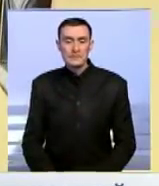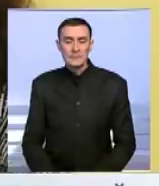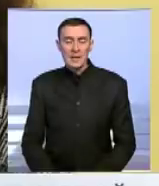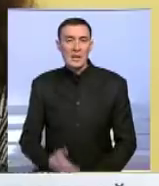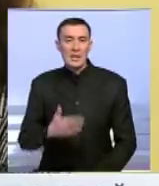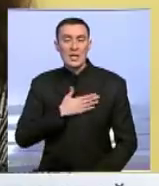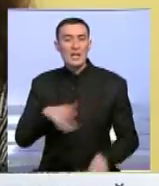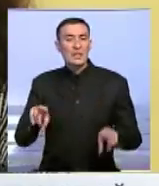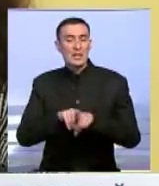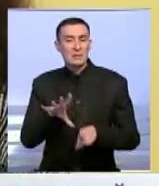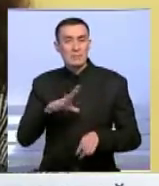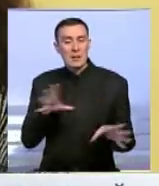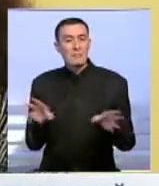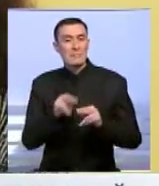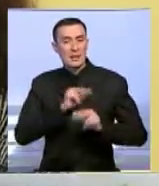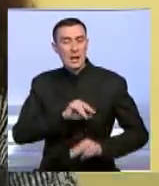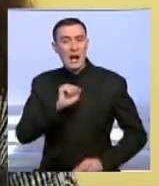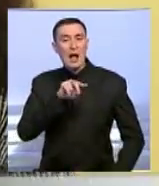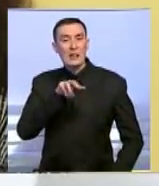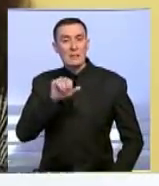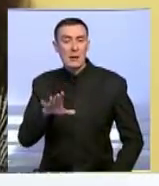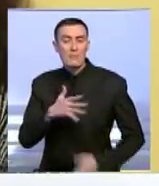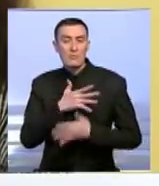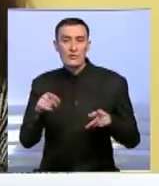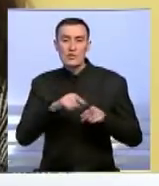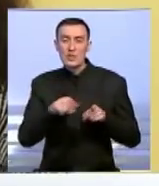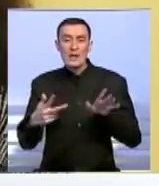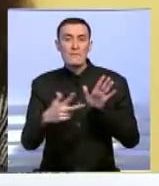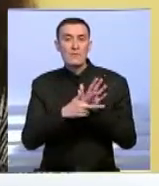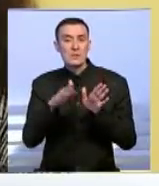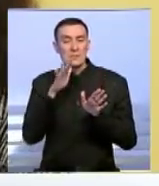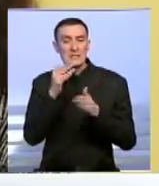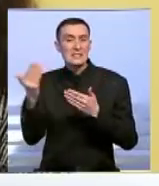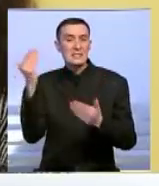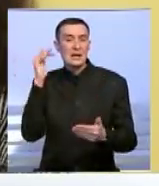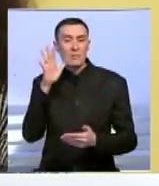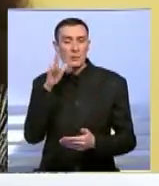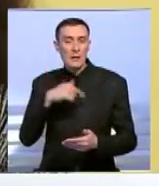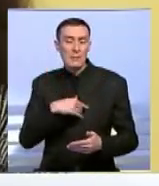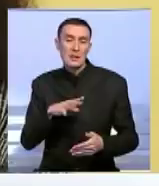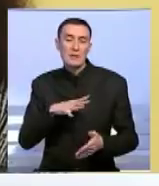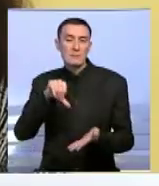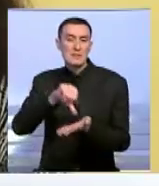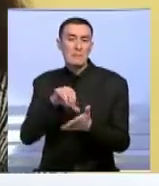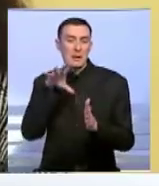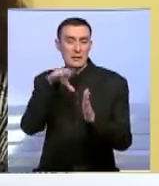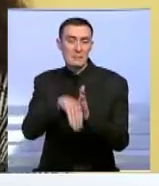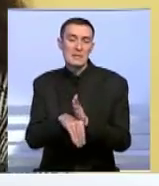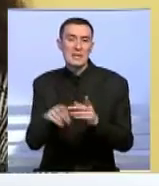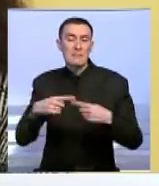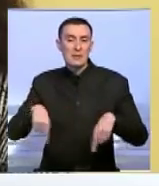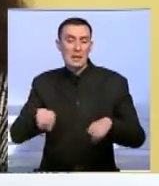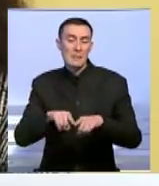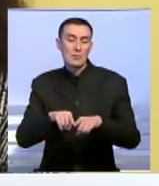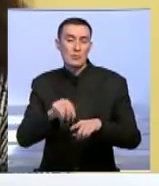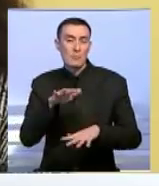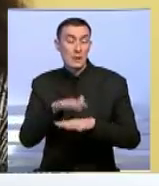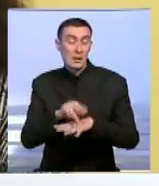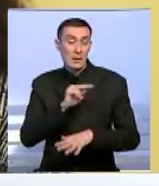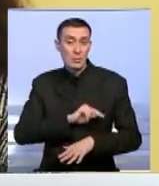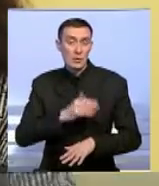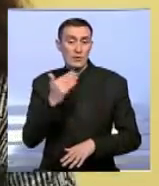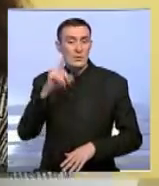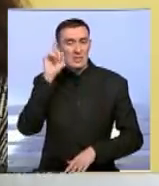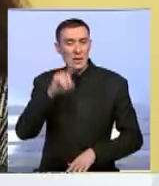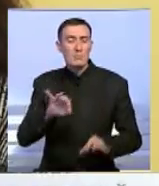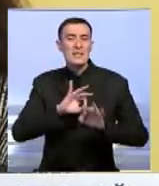Я также была коллегой Алмы на протяжении более 8 лет, с тех пор, как я присоединилась к департаменту по синдикации. Все знают